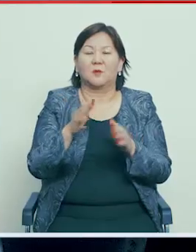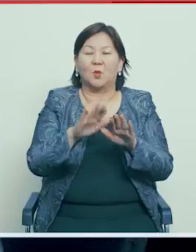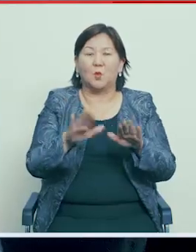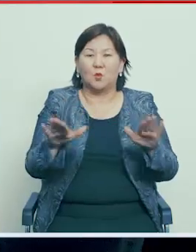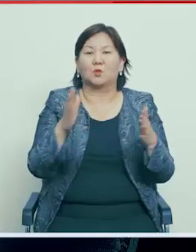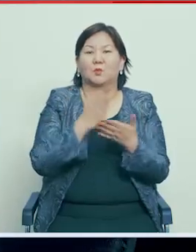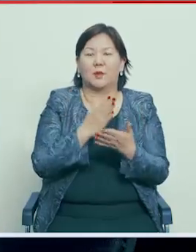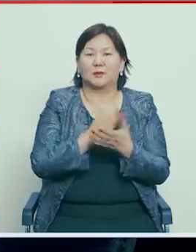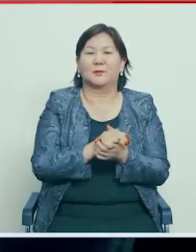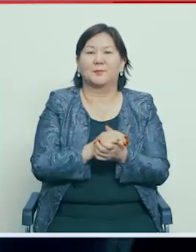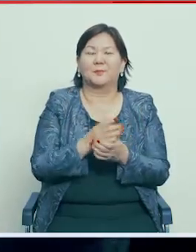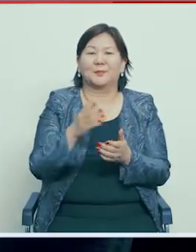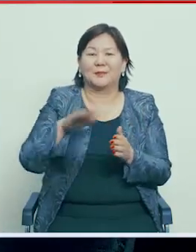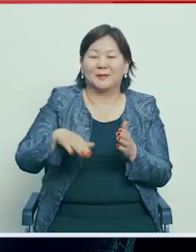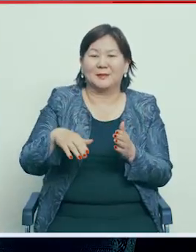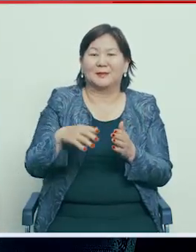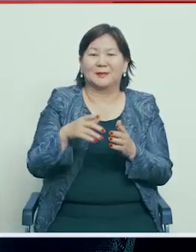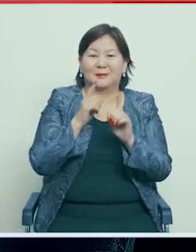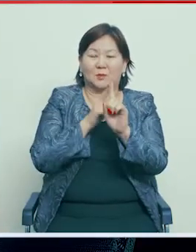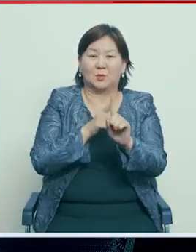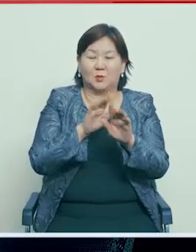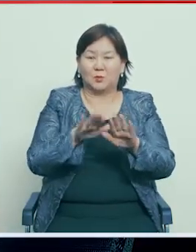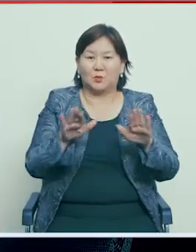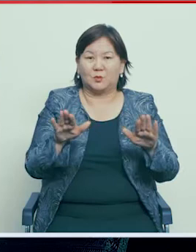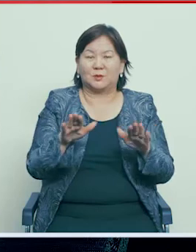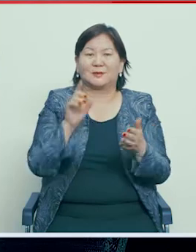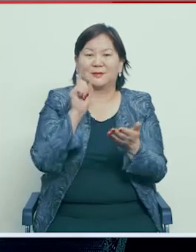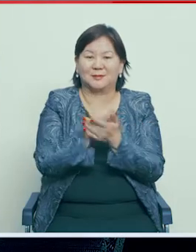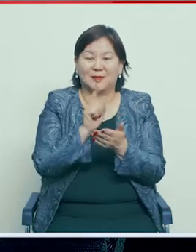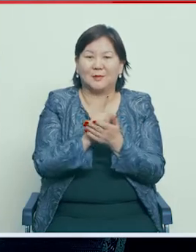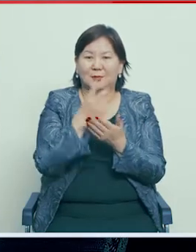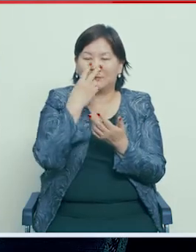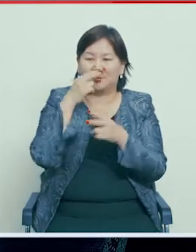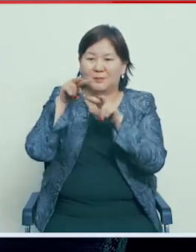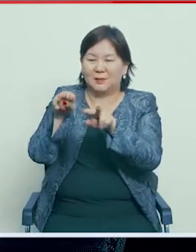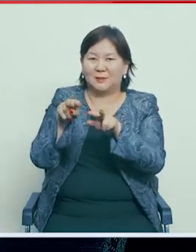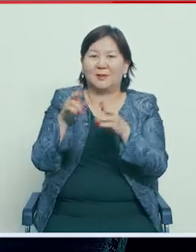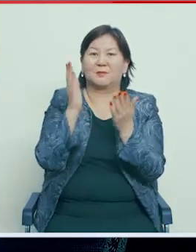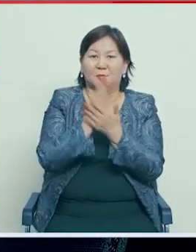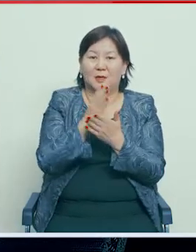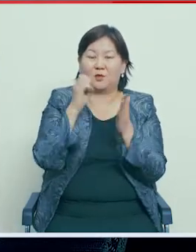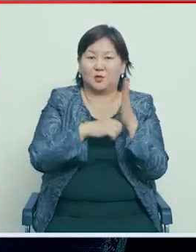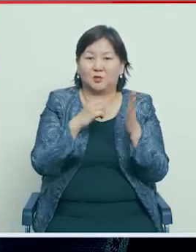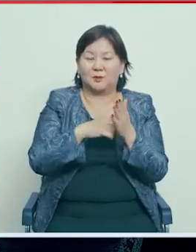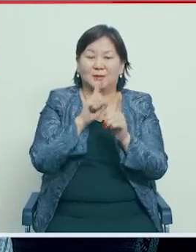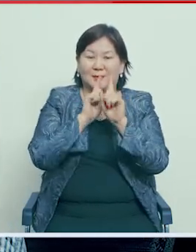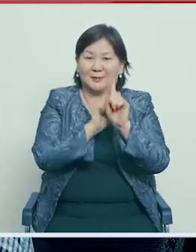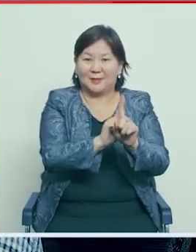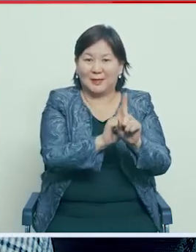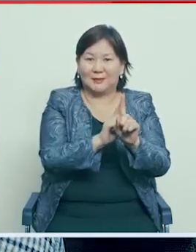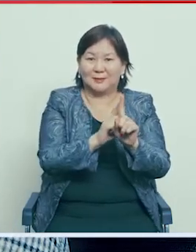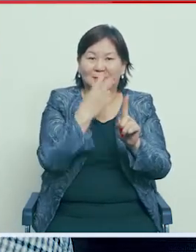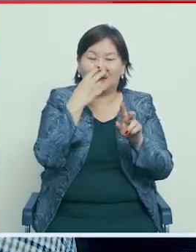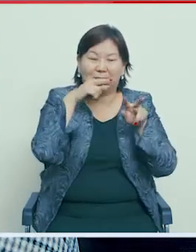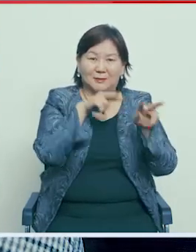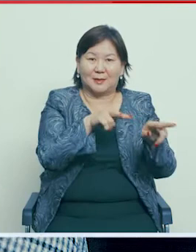хүүхдүүд байдаг. Тэгэхээр энэний ард бол хүүхд маань заавал нэг асран хамгаалагч одоо байх ёстой. Тэрнийг дагаад одоо тэр асран хамгаалгаж